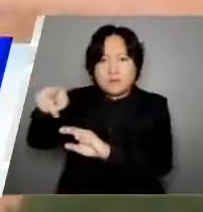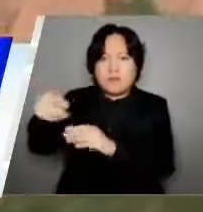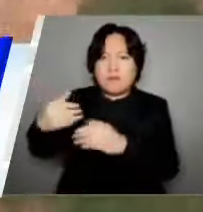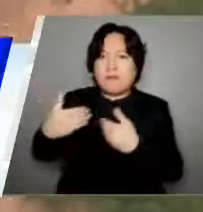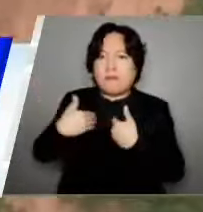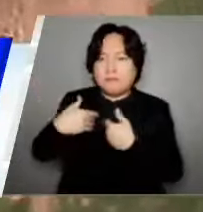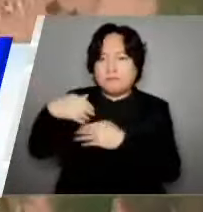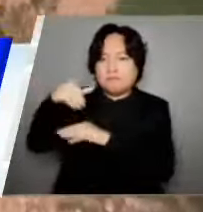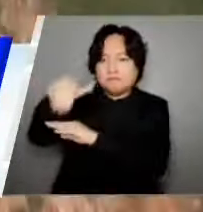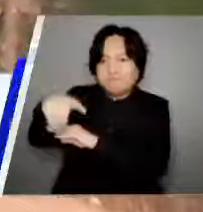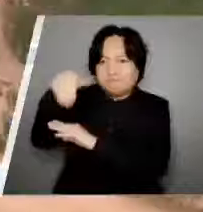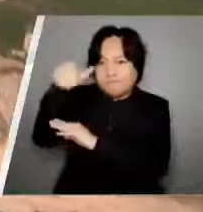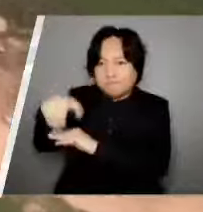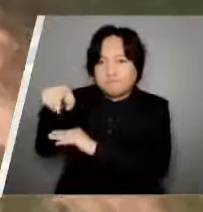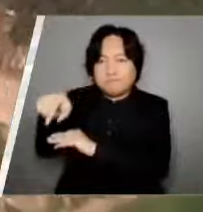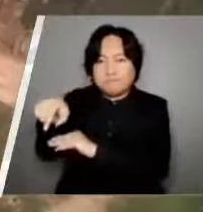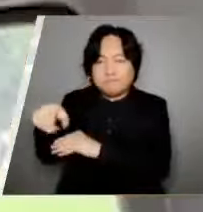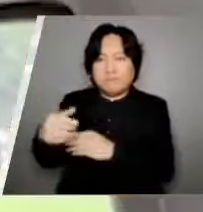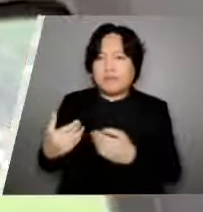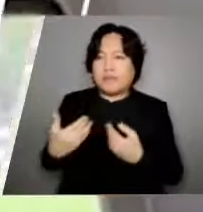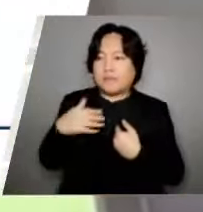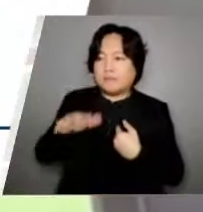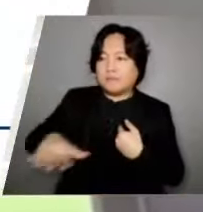di kaya'y mga real estate development.